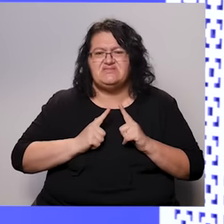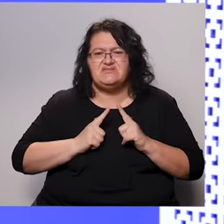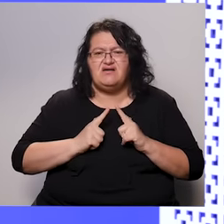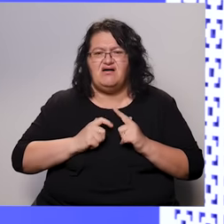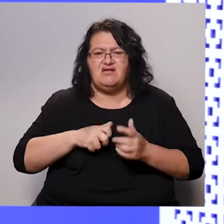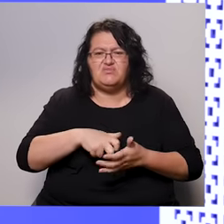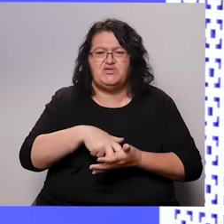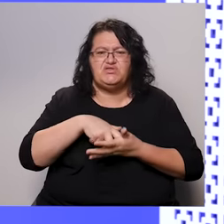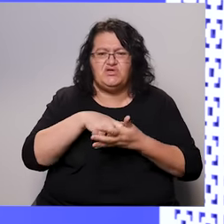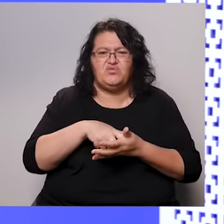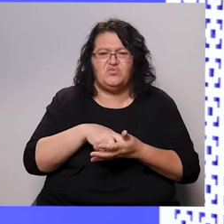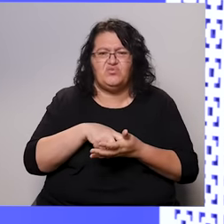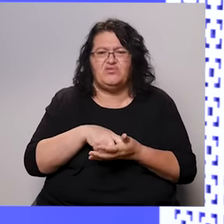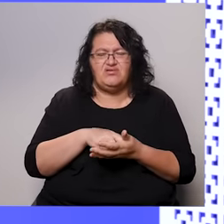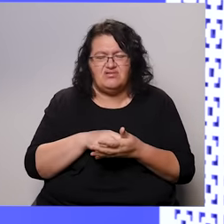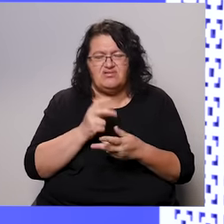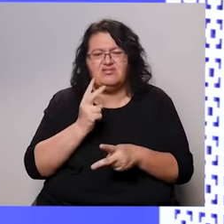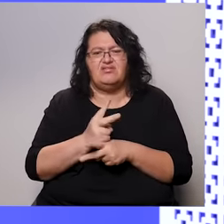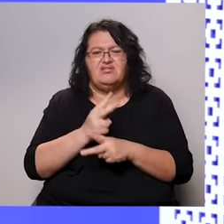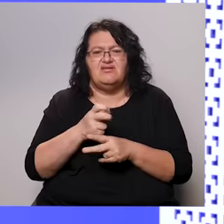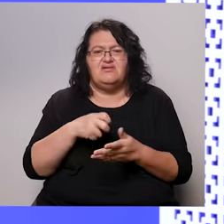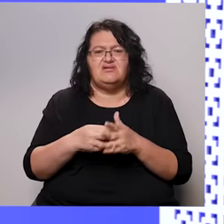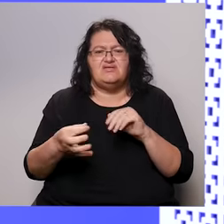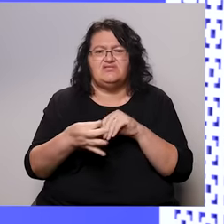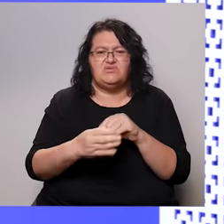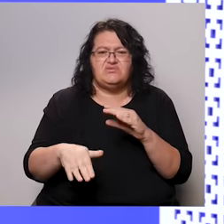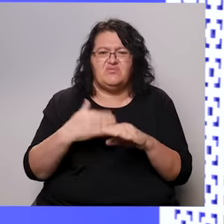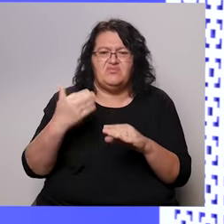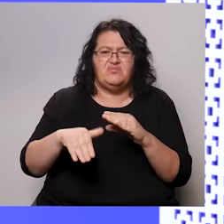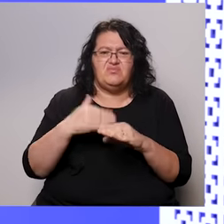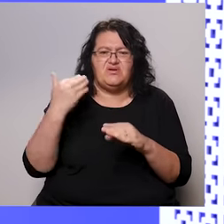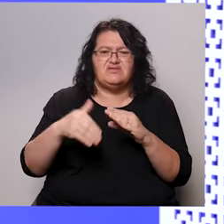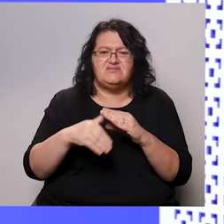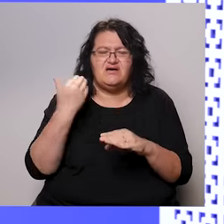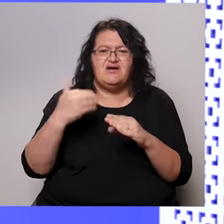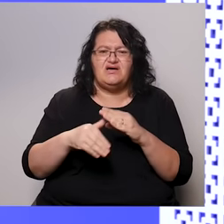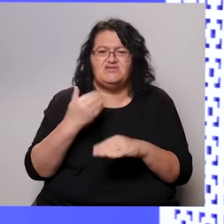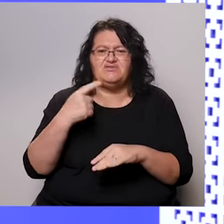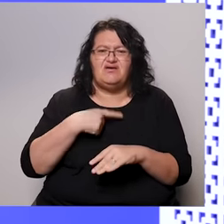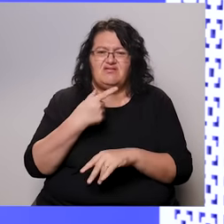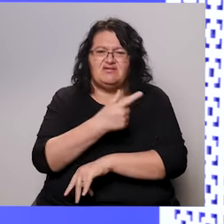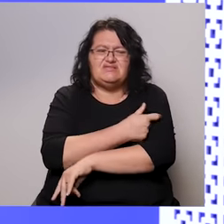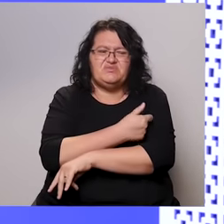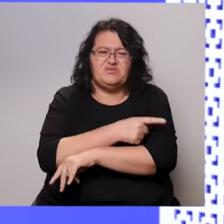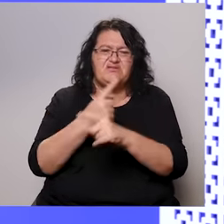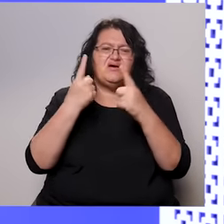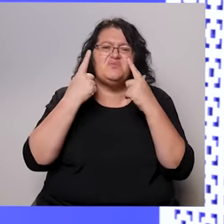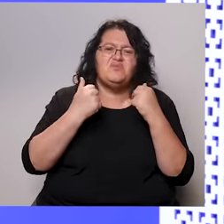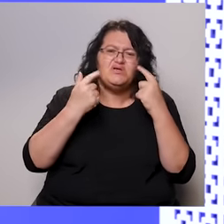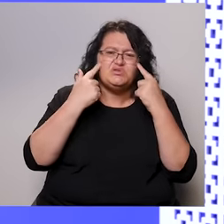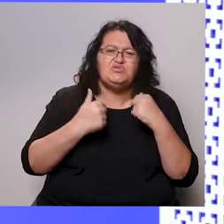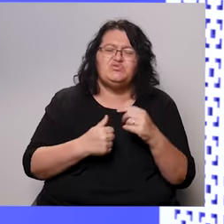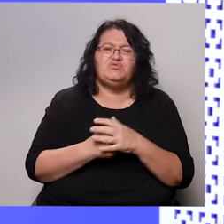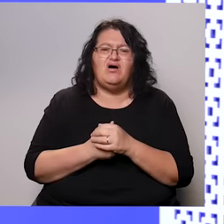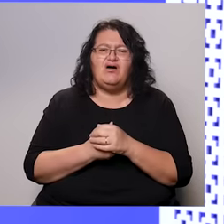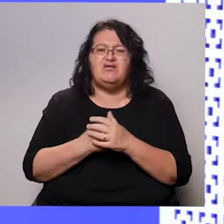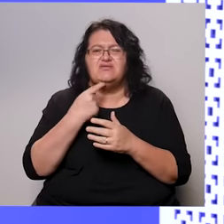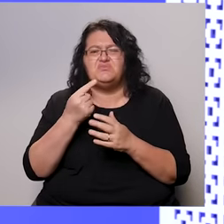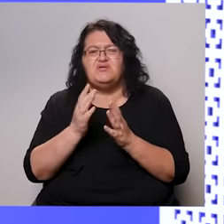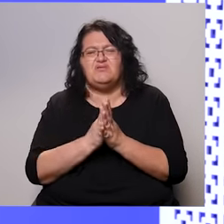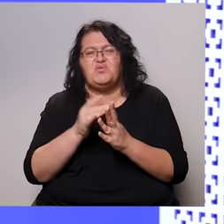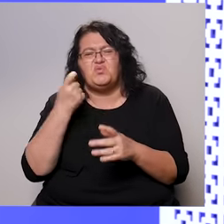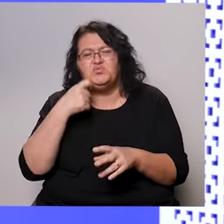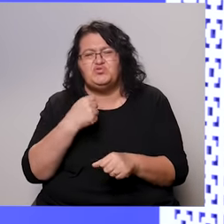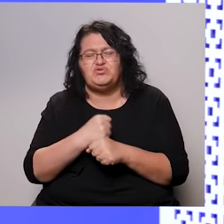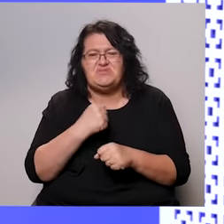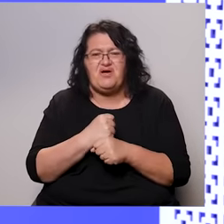Am stat pe genunchi, nu m-am ridicat. Soția îmi trimitea mesaje, că era acolo în febra aia, plângea. Zicea, Mihai, nu mai știu ce